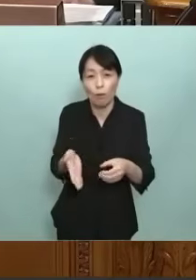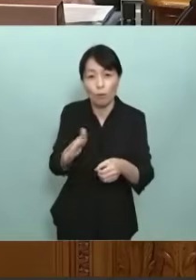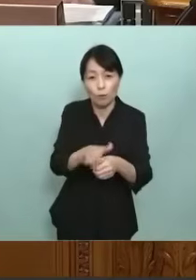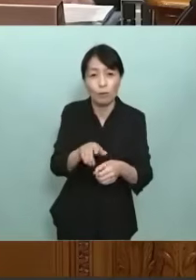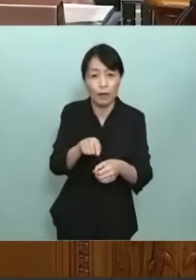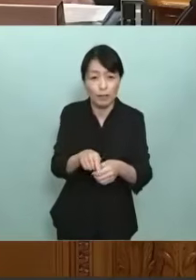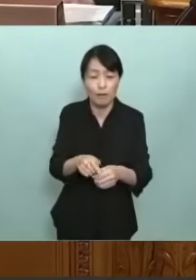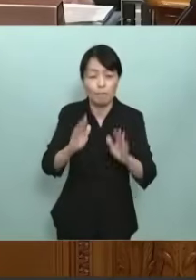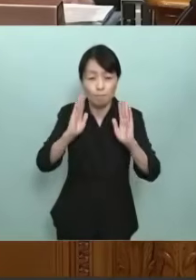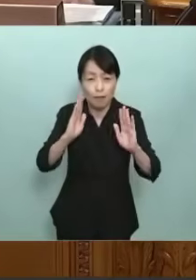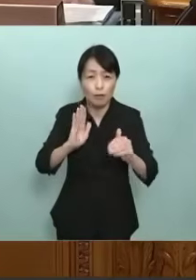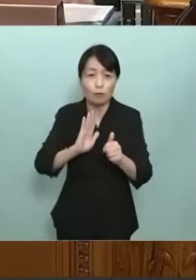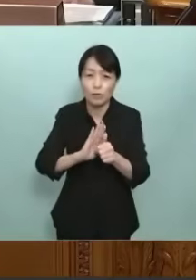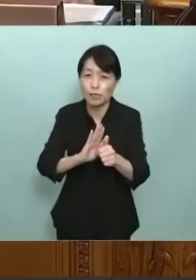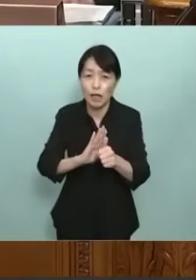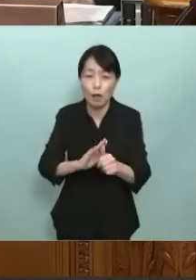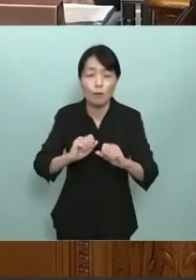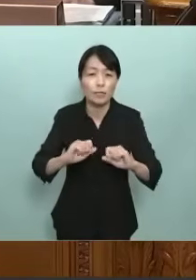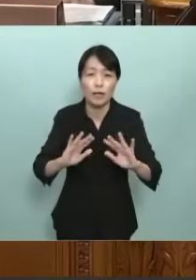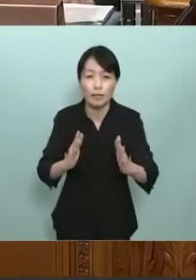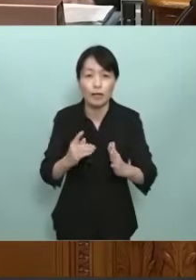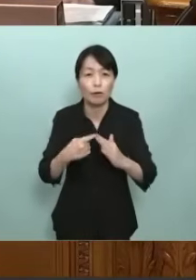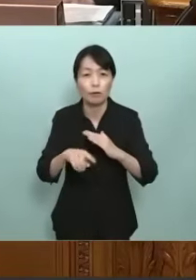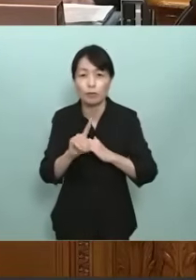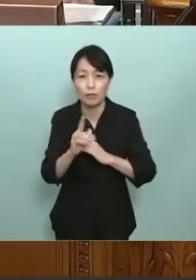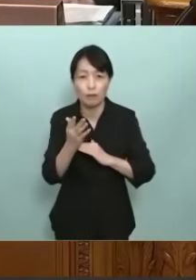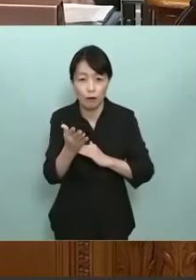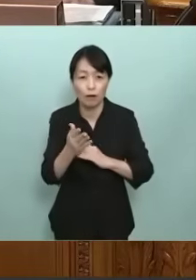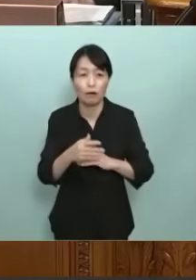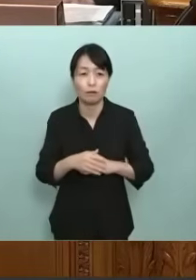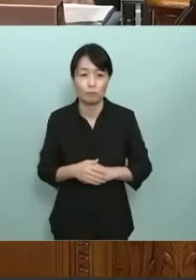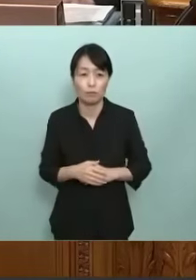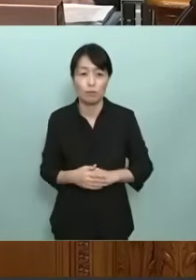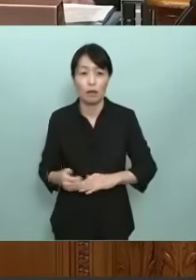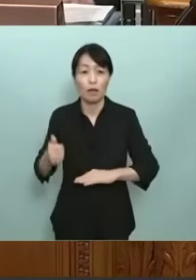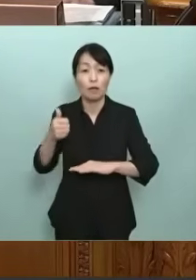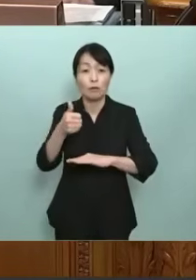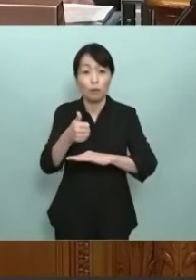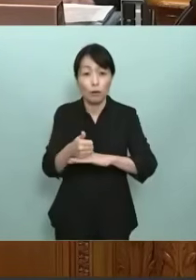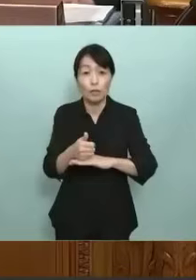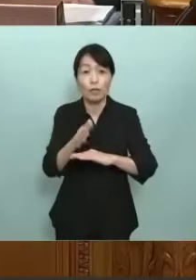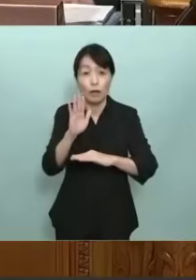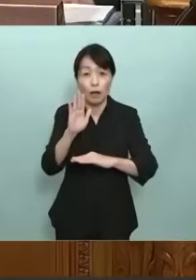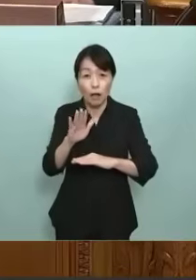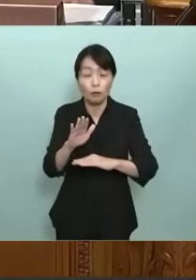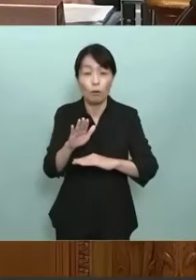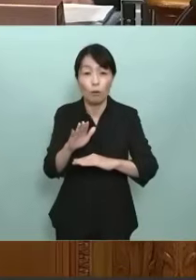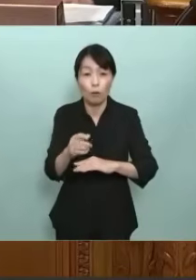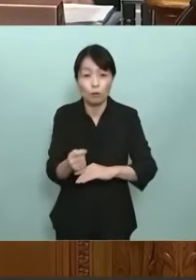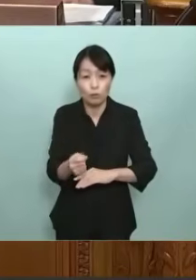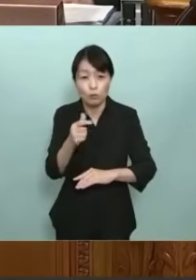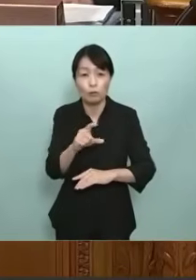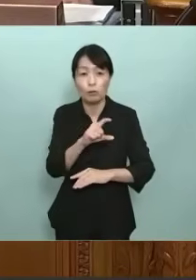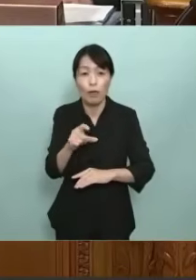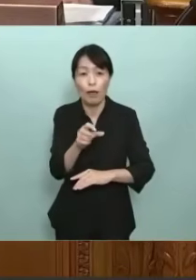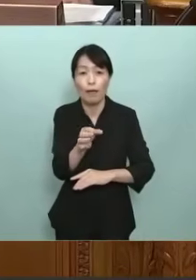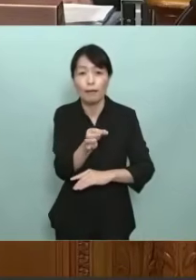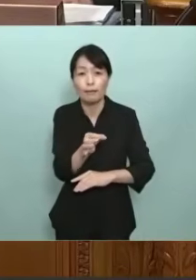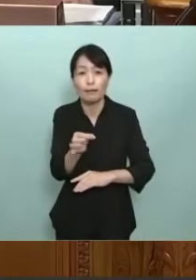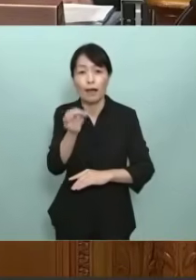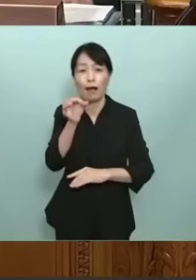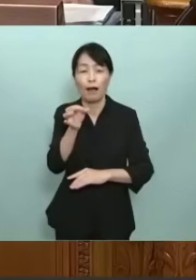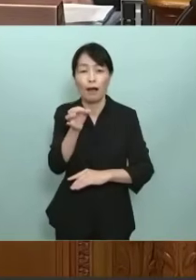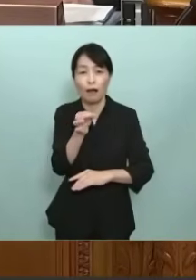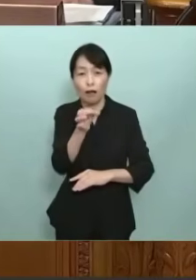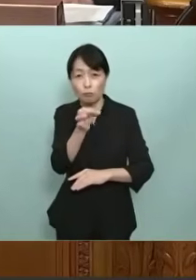答えください総理の就任直後から円高が急速に進み日経平均の先物取引は